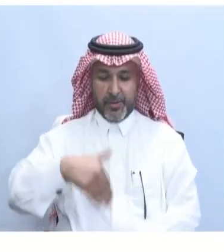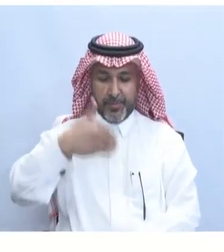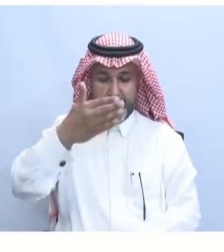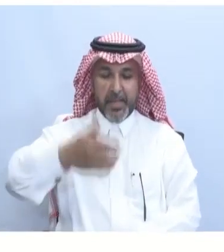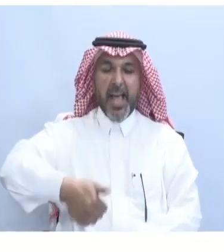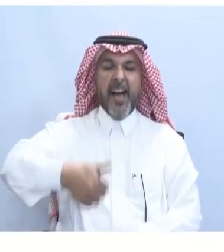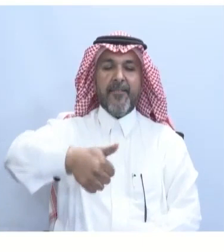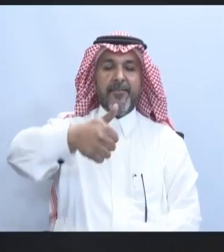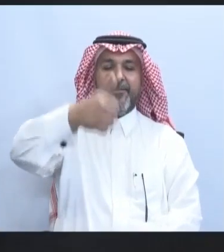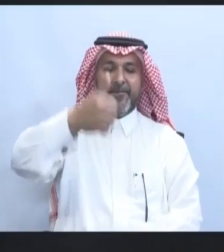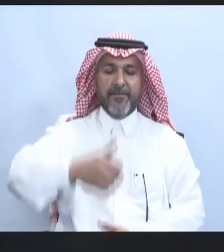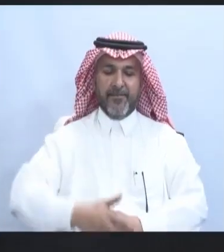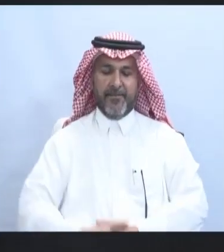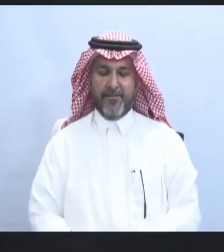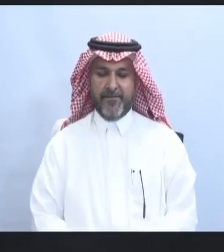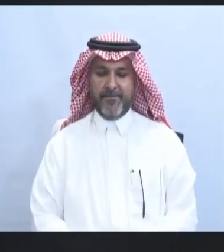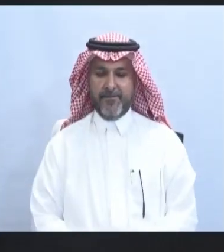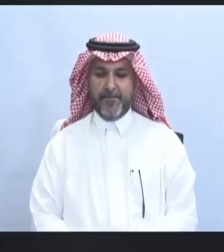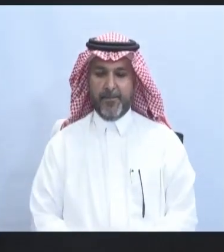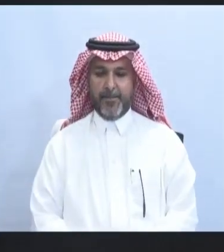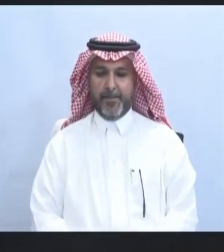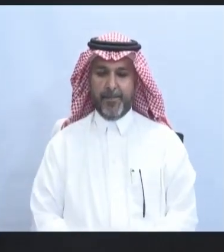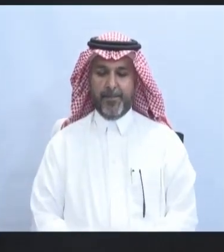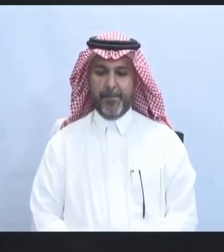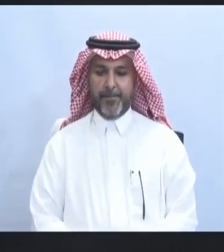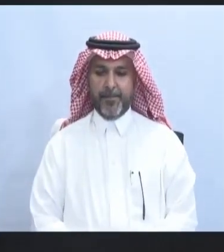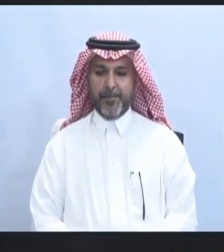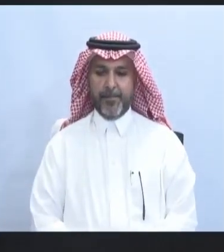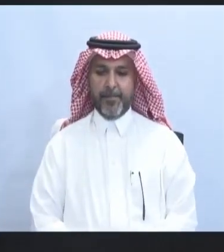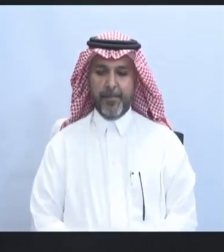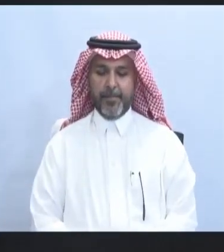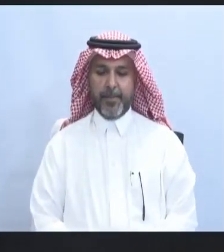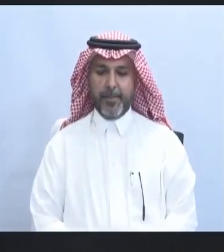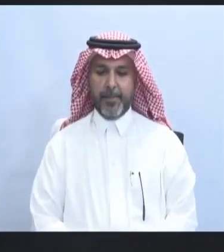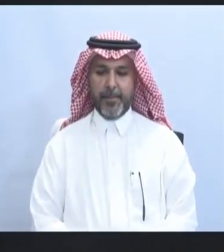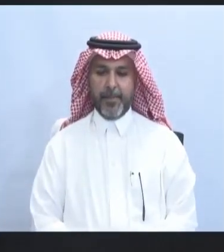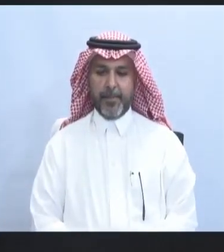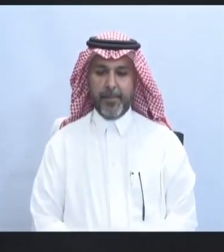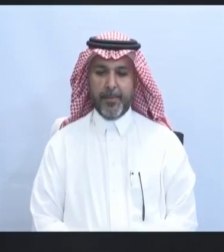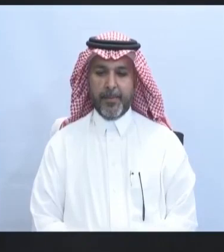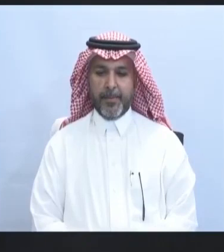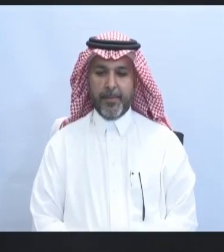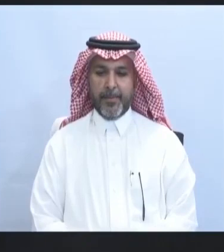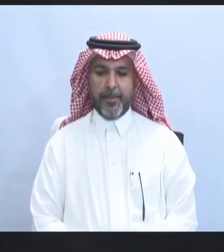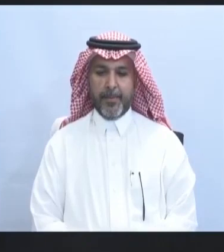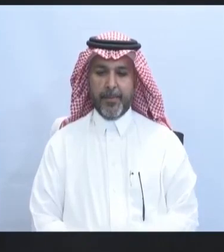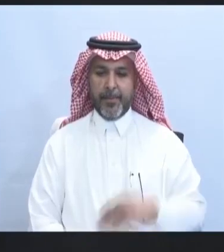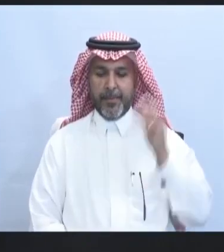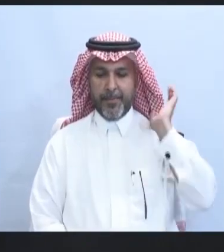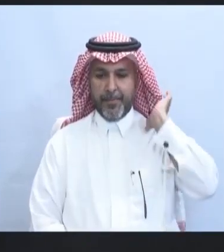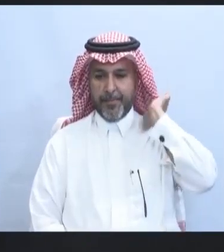الارتقاء والتطور اذا هي مفهوم ومصطلح عام يشمل جميع المجالات